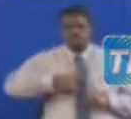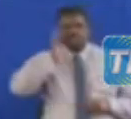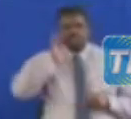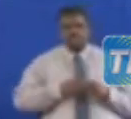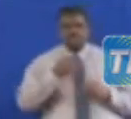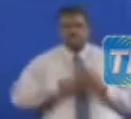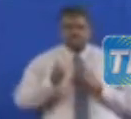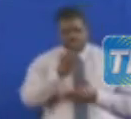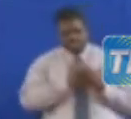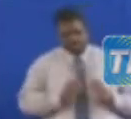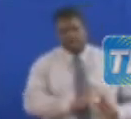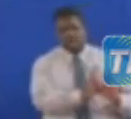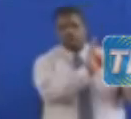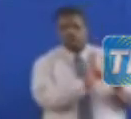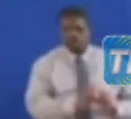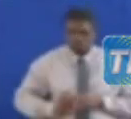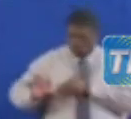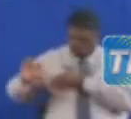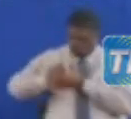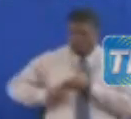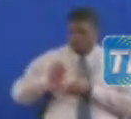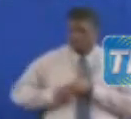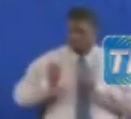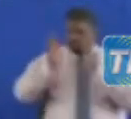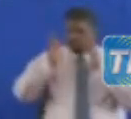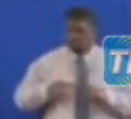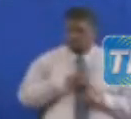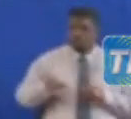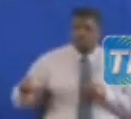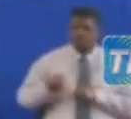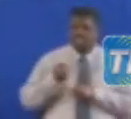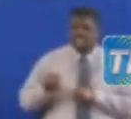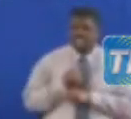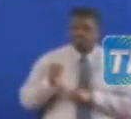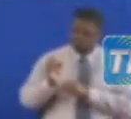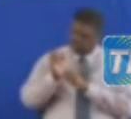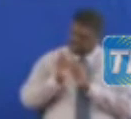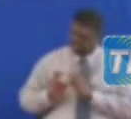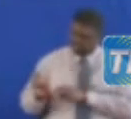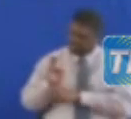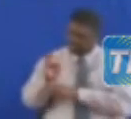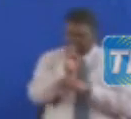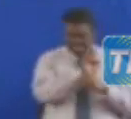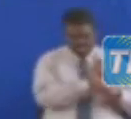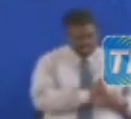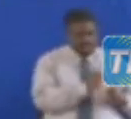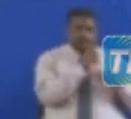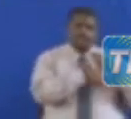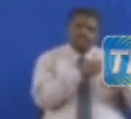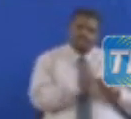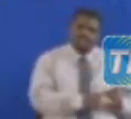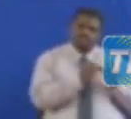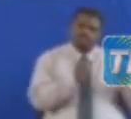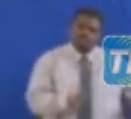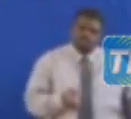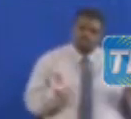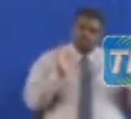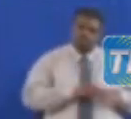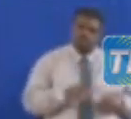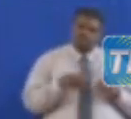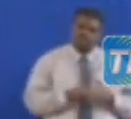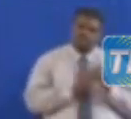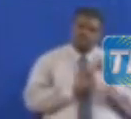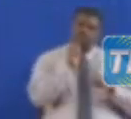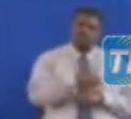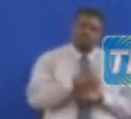serikali katika maeneo yao. Ofisi za wakuu wa mikoa zifanye usimamizi maalumu wa miradi inayokamilishwa na fedha